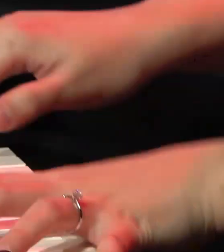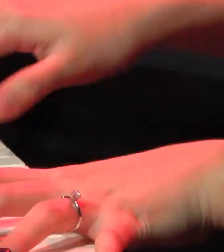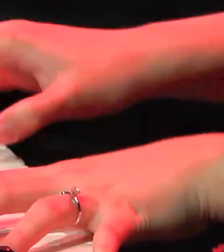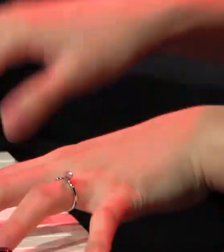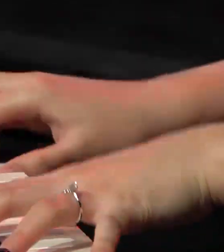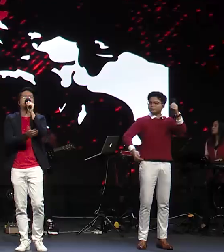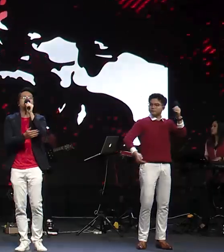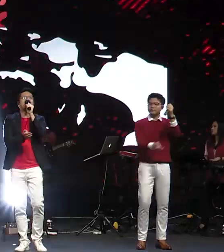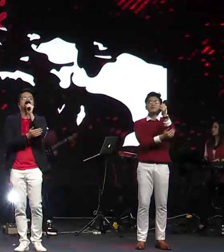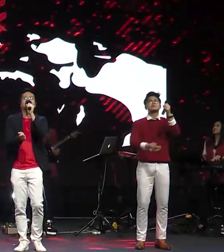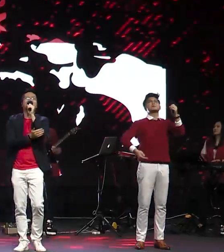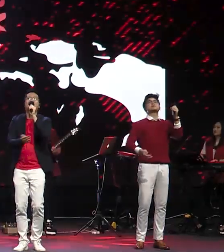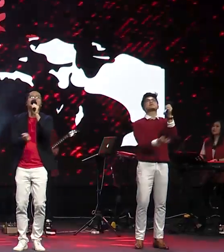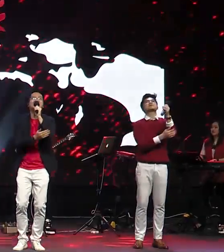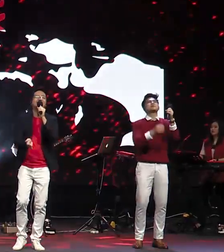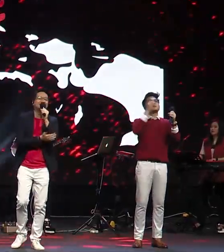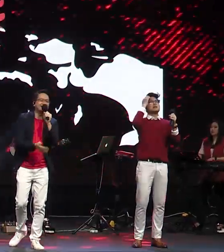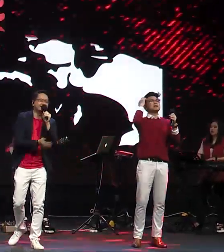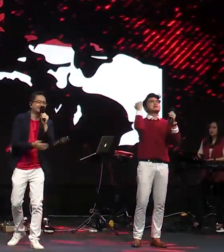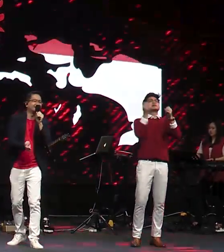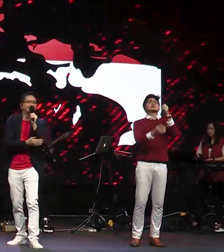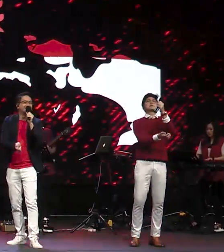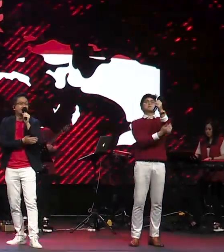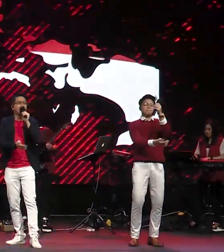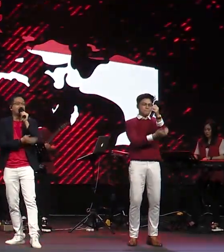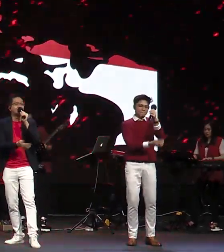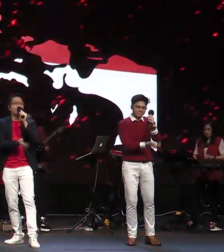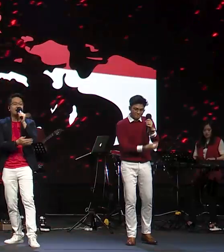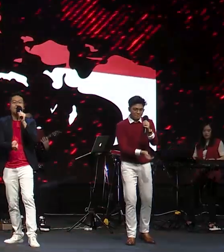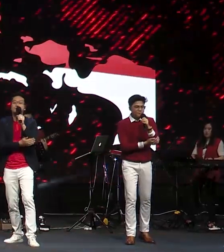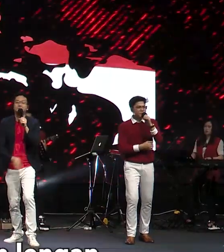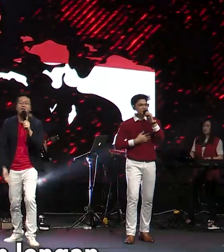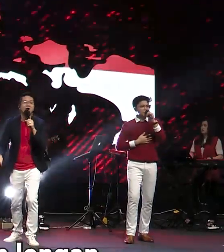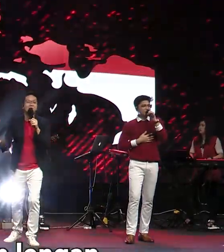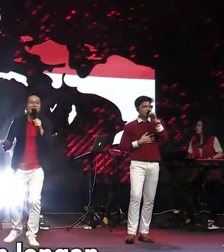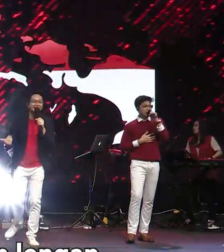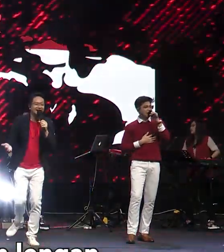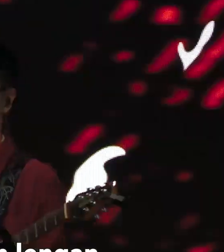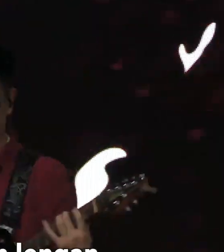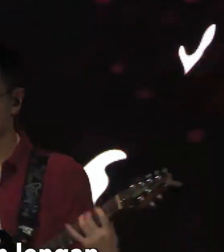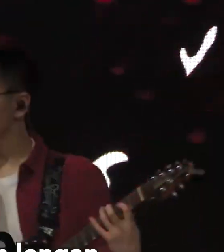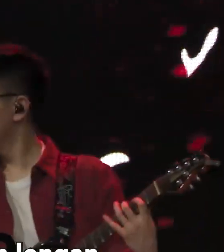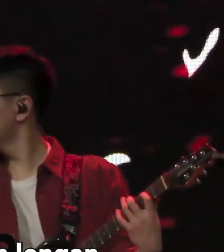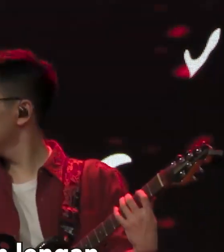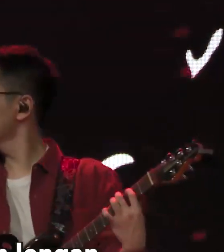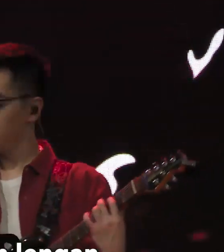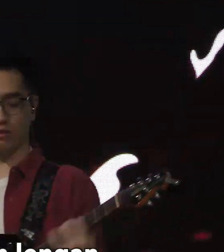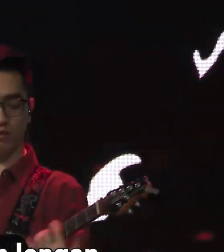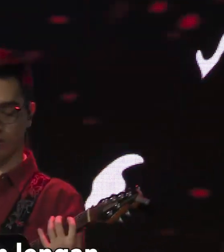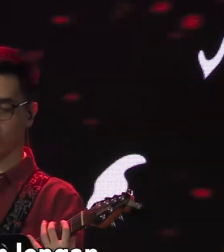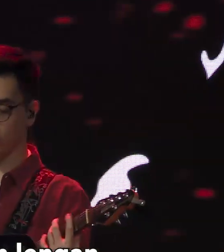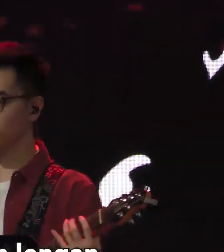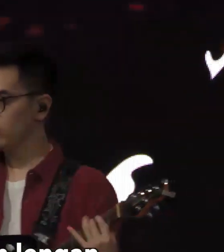Kau Tuhan atas bangsa kami. Katakan bersama. Marilah semua